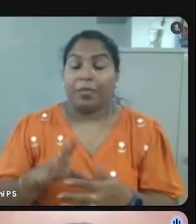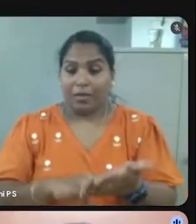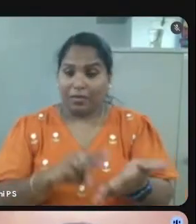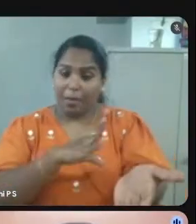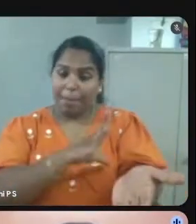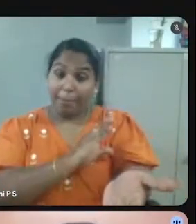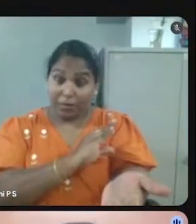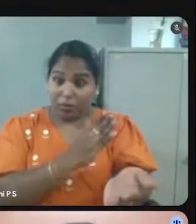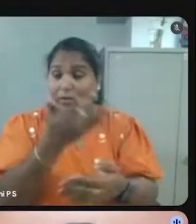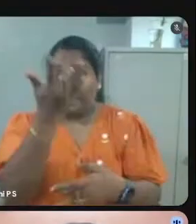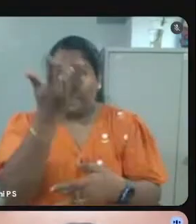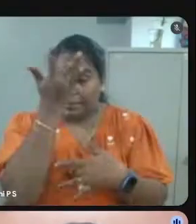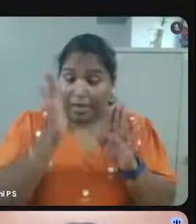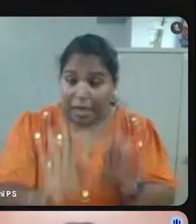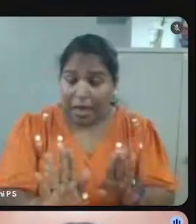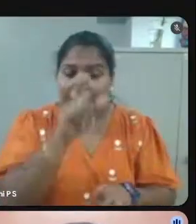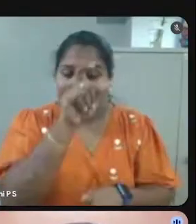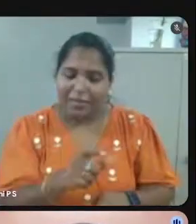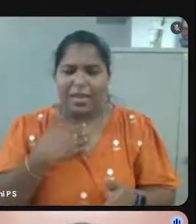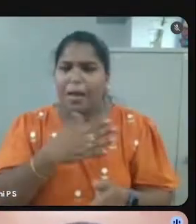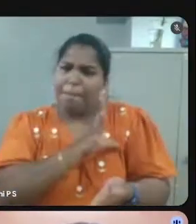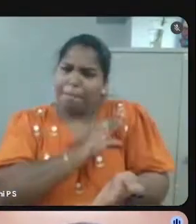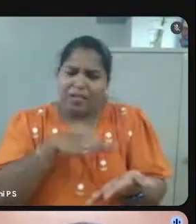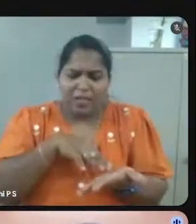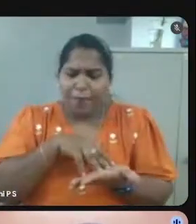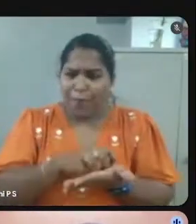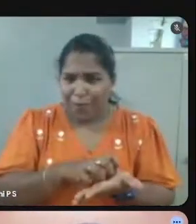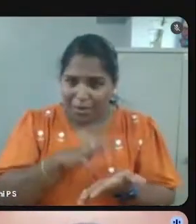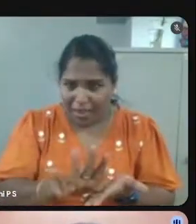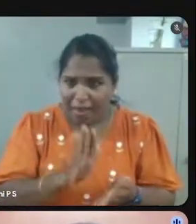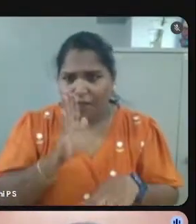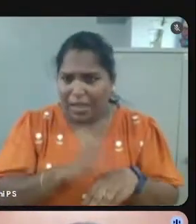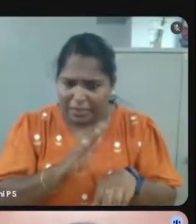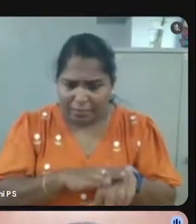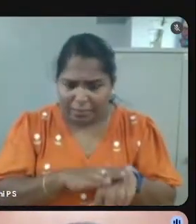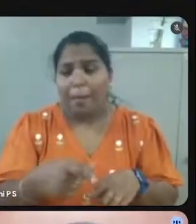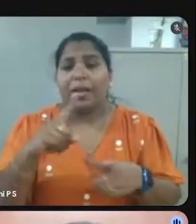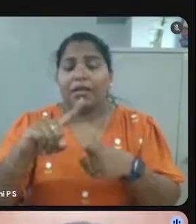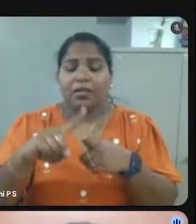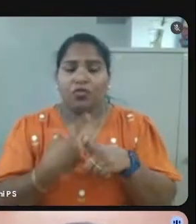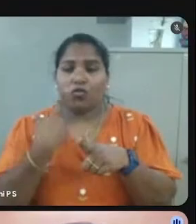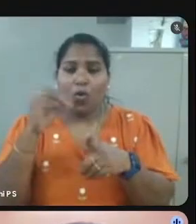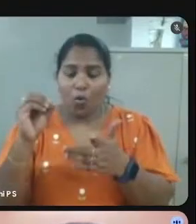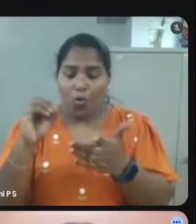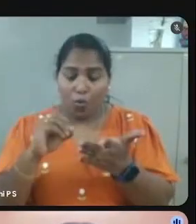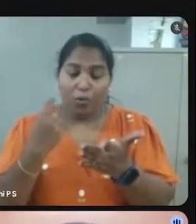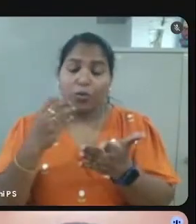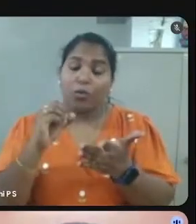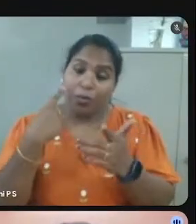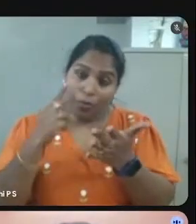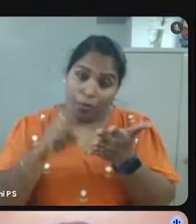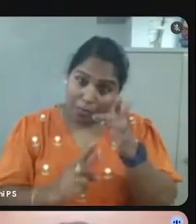ഡിസ്ട്രോഫി ഉള്ള ആളുകൾക്ക് മസിലുകൾക്ക് കുറച്ച് തളർച്ച പോലെ അനുഭവപ്പെടാമല്ലോ, അത് അനുഭവപ്പെടാം. പിന്നെ ജോയിന്റിനുള്ള പ്രോബ്ലംസ് കാണാം.